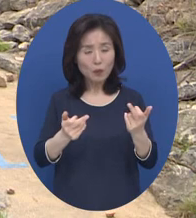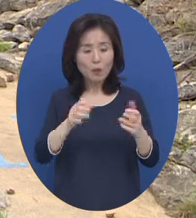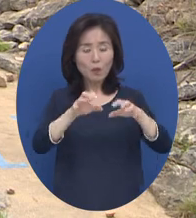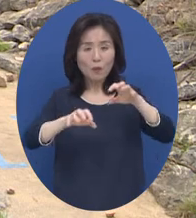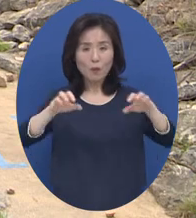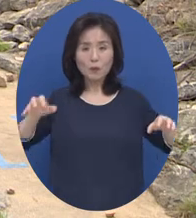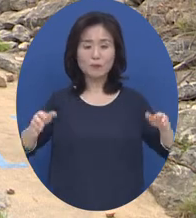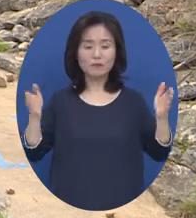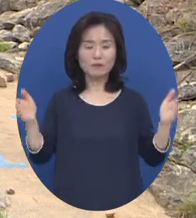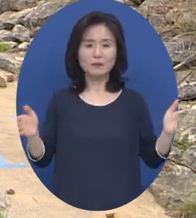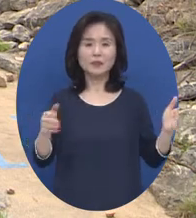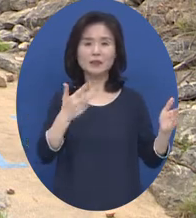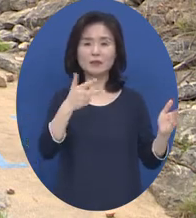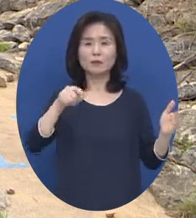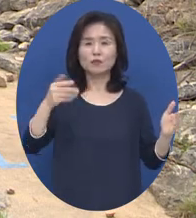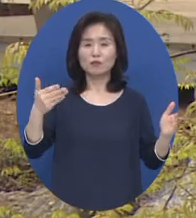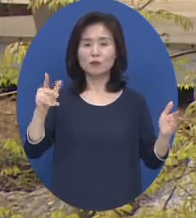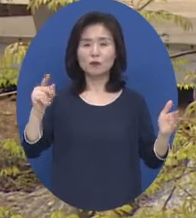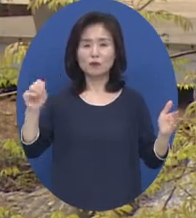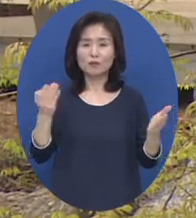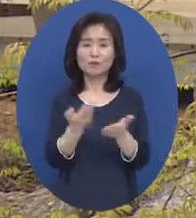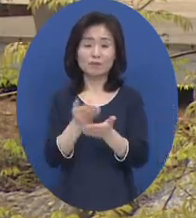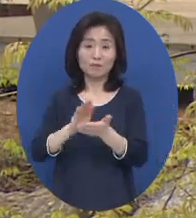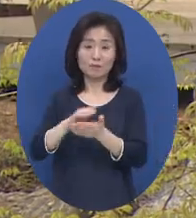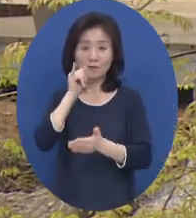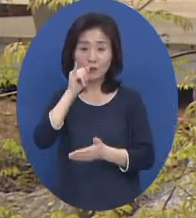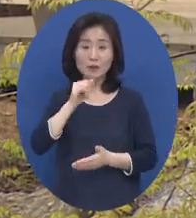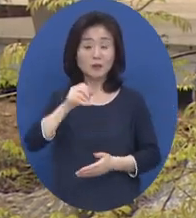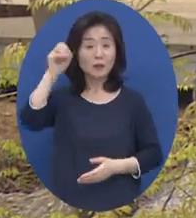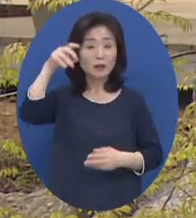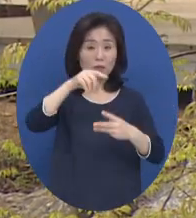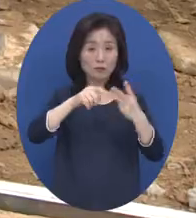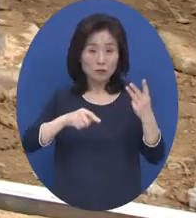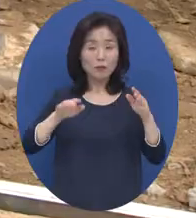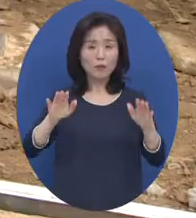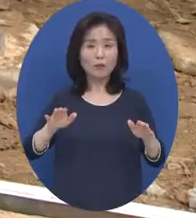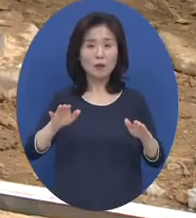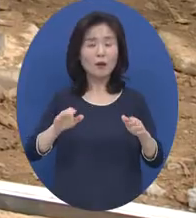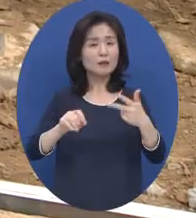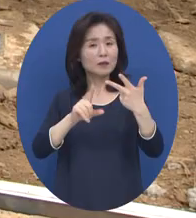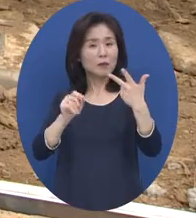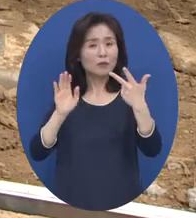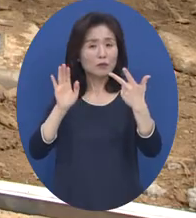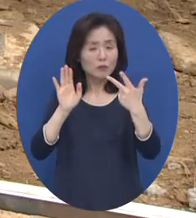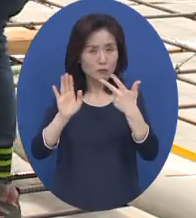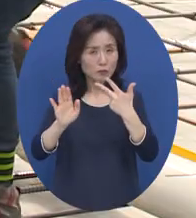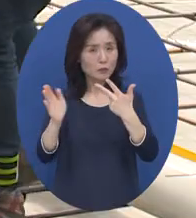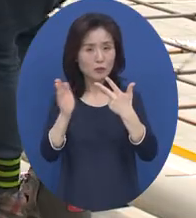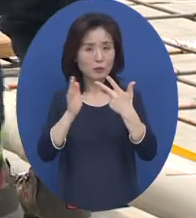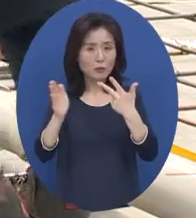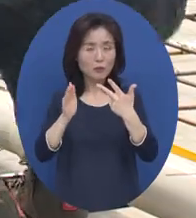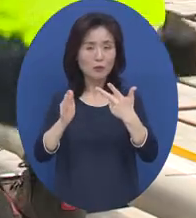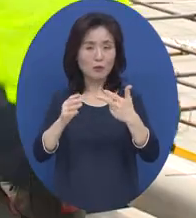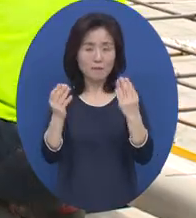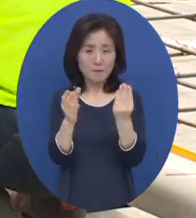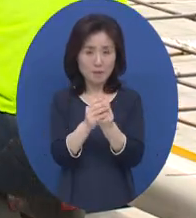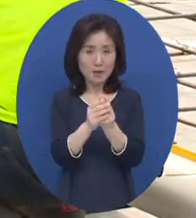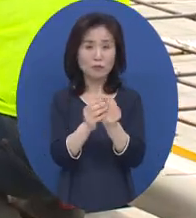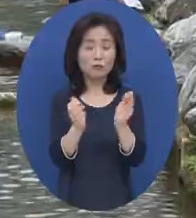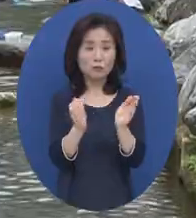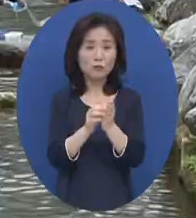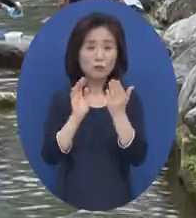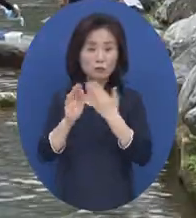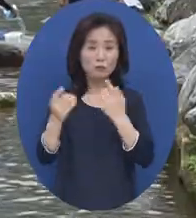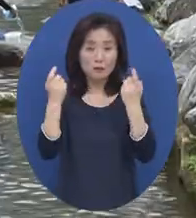진행됩니다. 현재해당구역들을개보수공사중입니다 .양주시는 올해하반기까지공사를완료하여 관광객들을